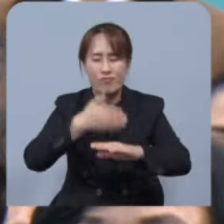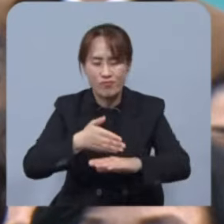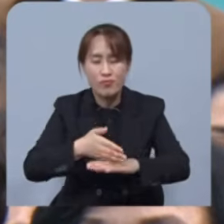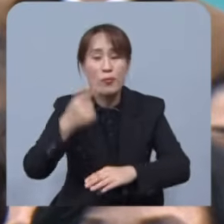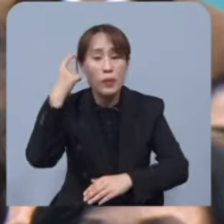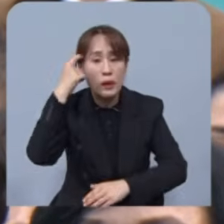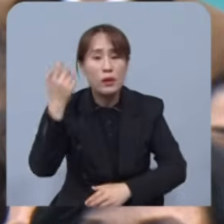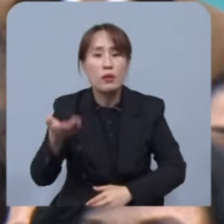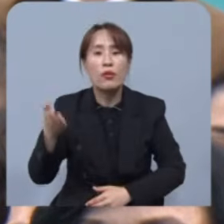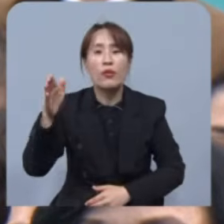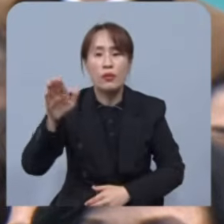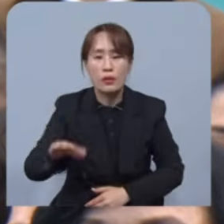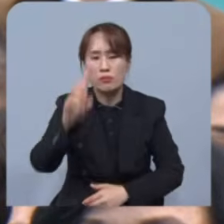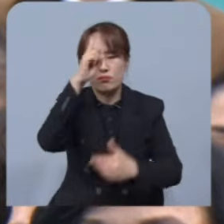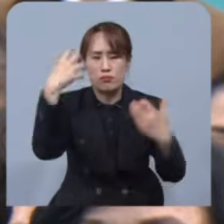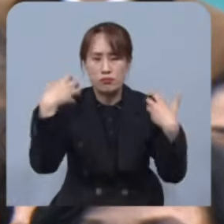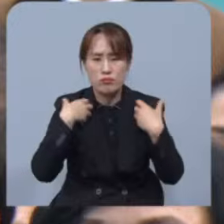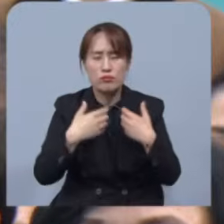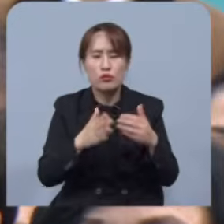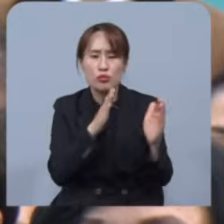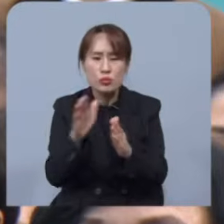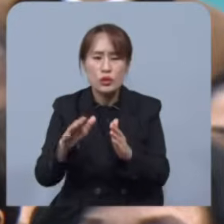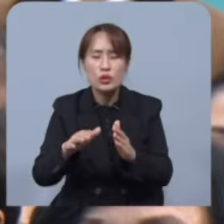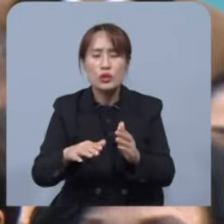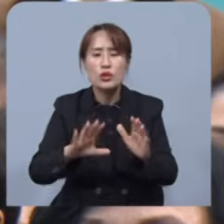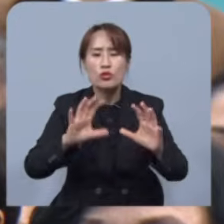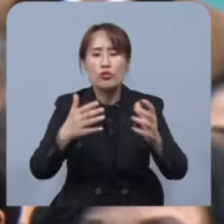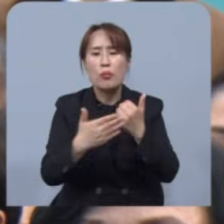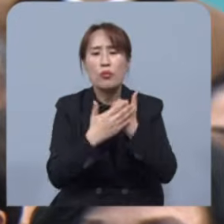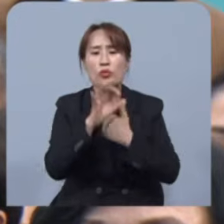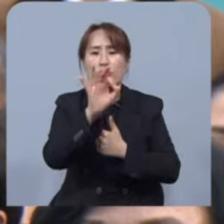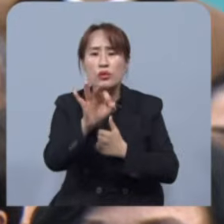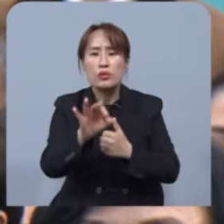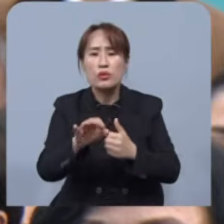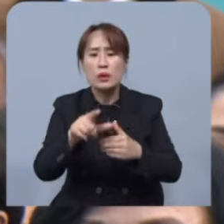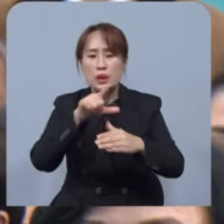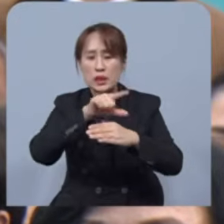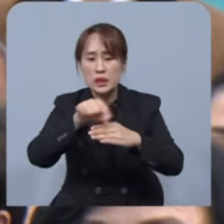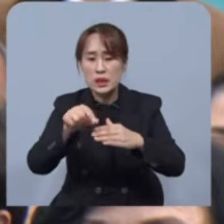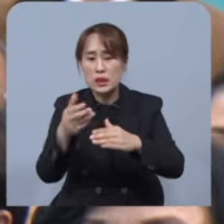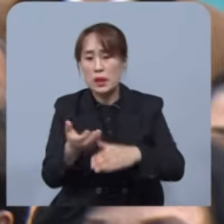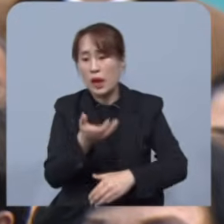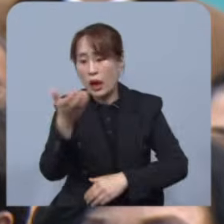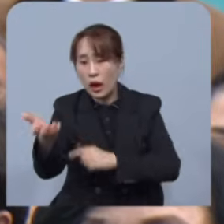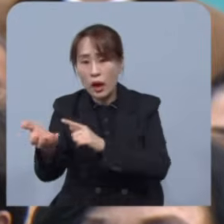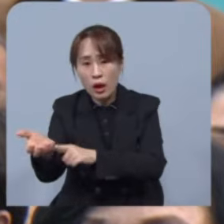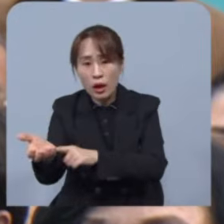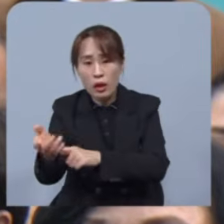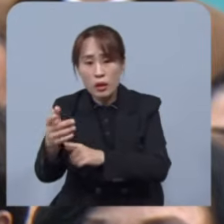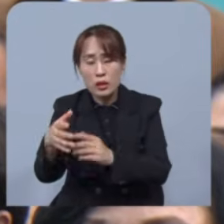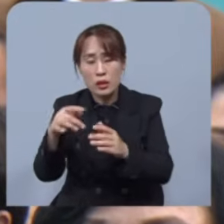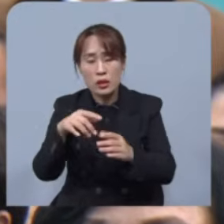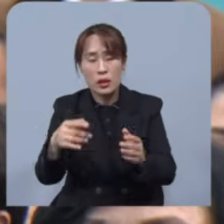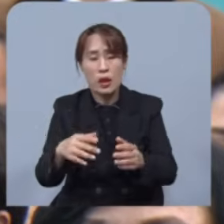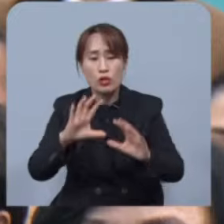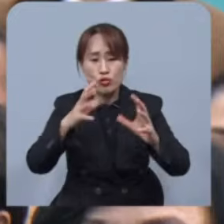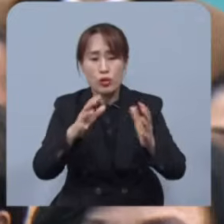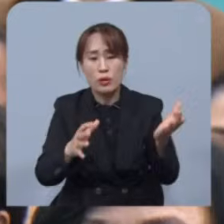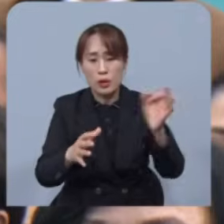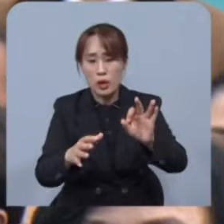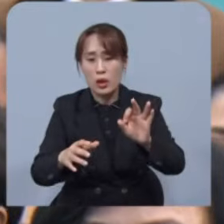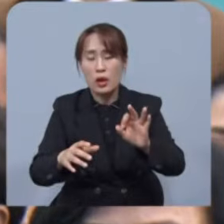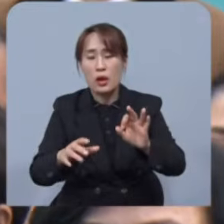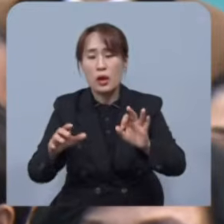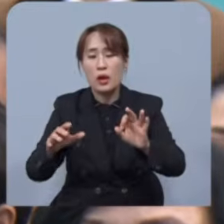감사드립니다. 그러나 정부에서 만들어 놓은 국가 보조금이 지자체로 내려오면서 지자체 매칭이라고 하는 기율이